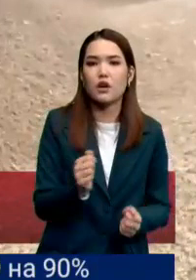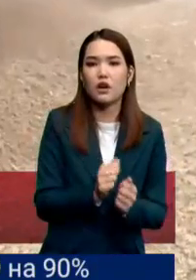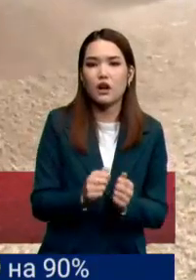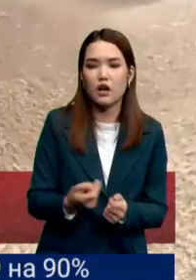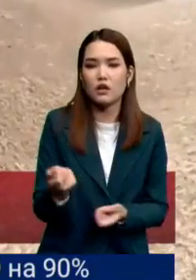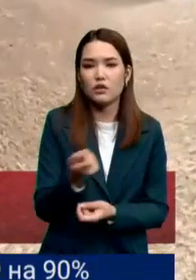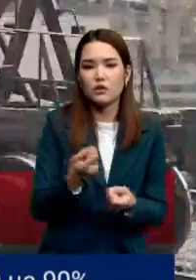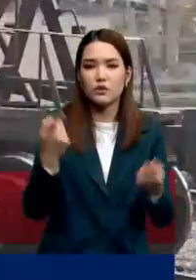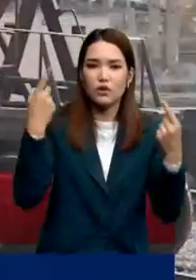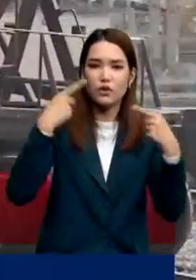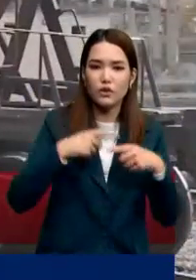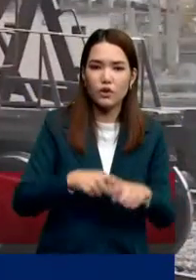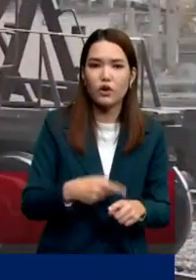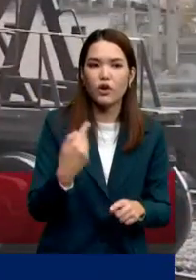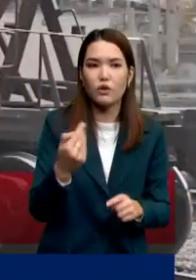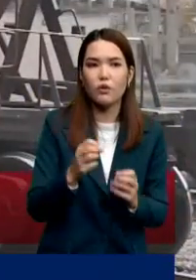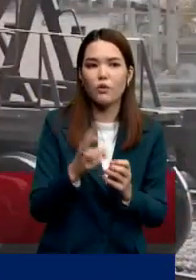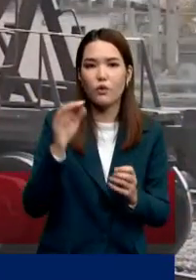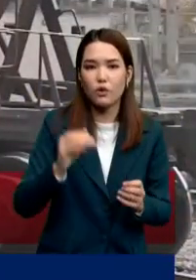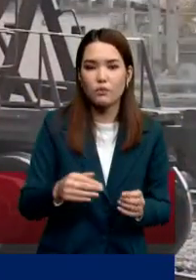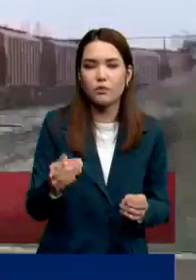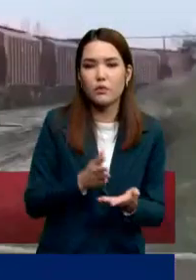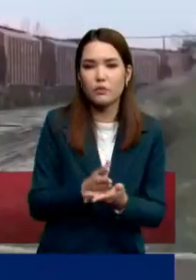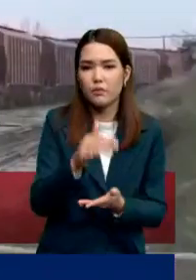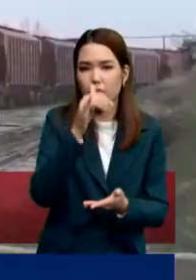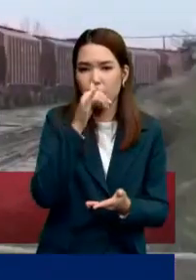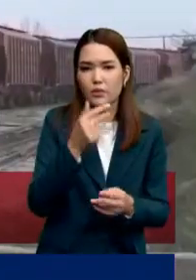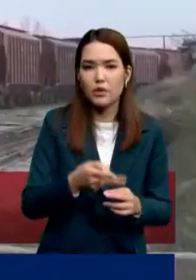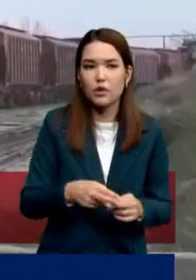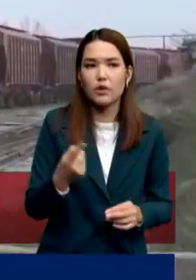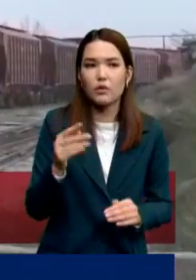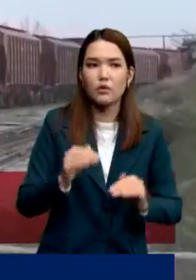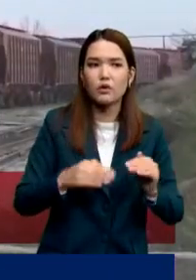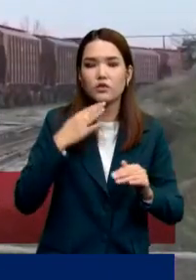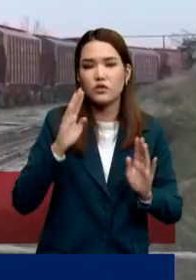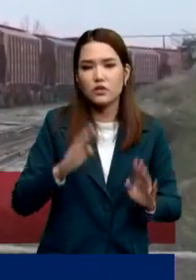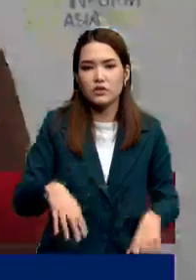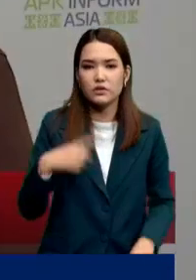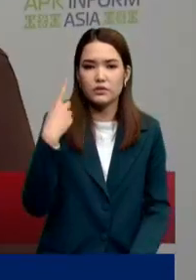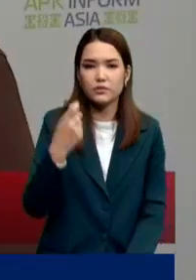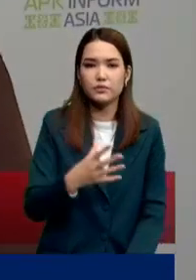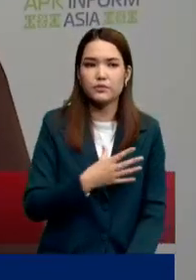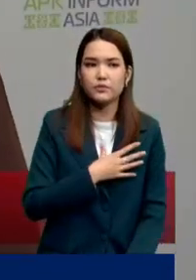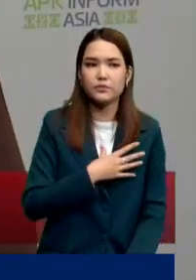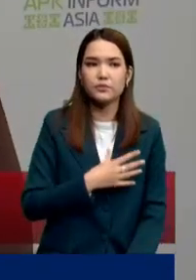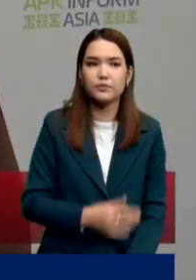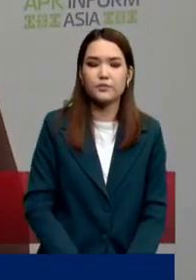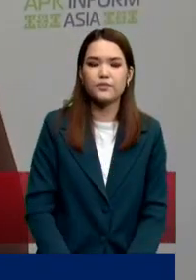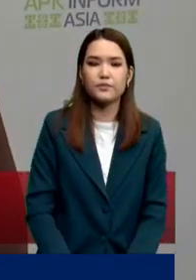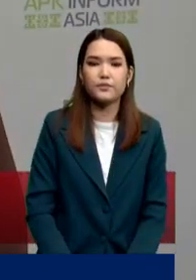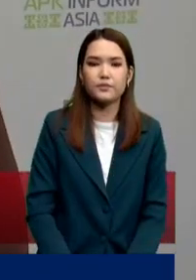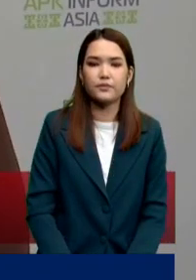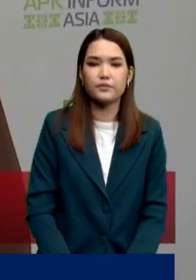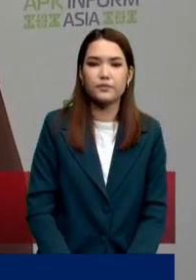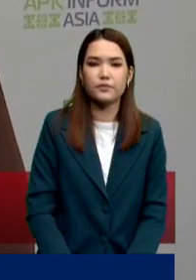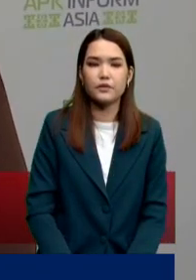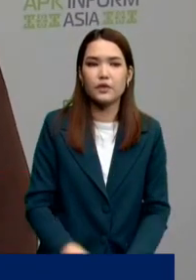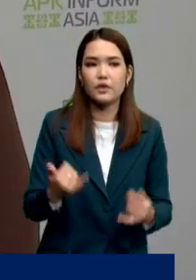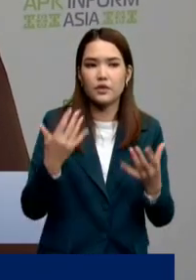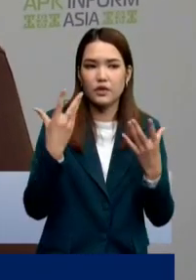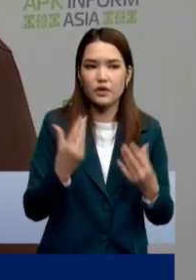астық транспаркінде 13 мың вагон бар. Ондағылар бұл толық жеткілікті екен айтып отыр. Остро выраженная сезонность перевозок.